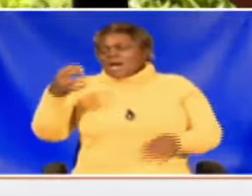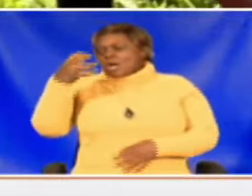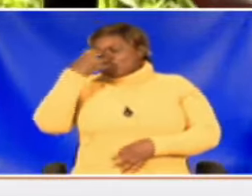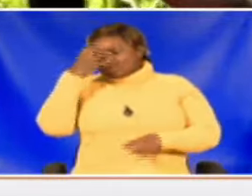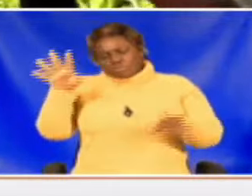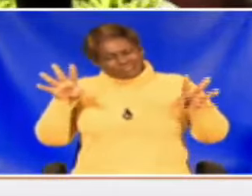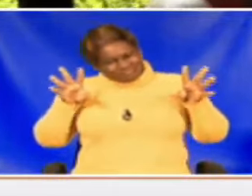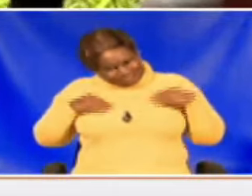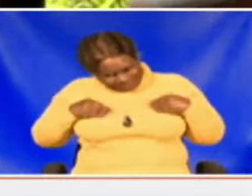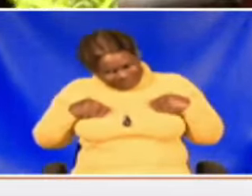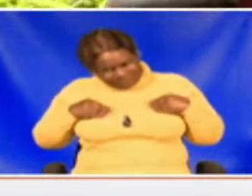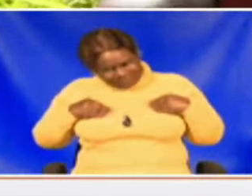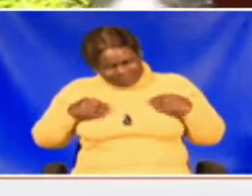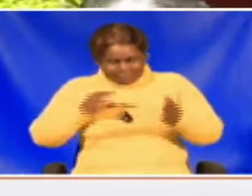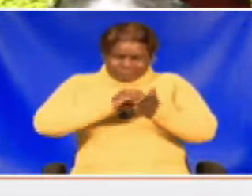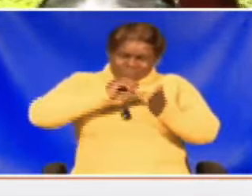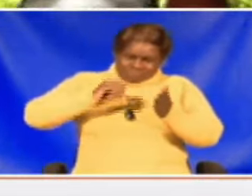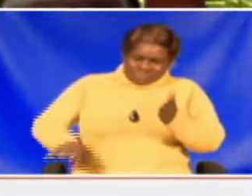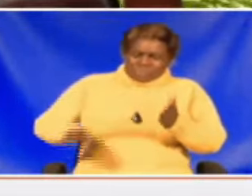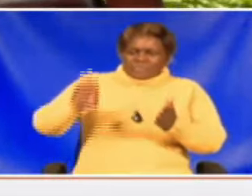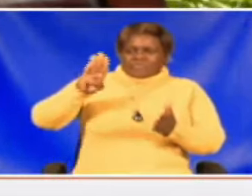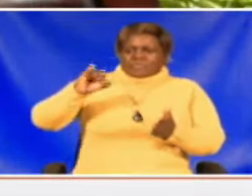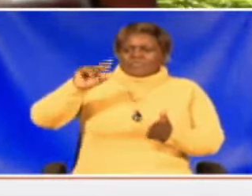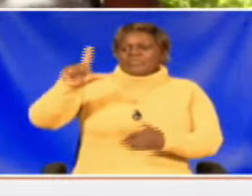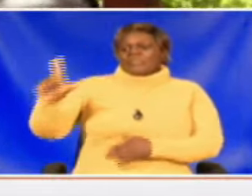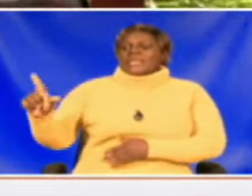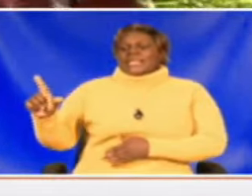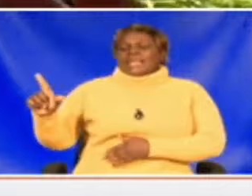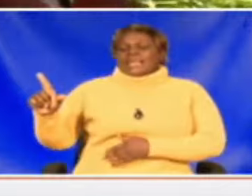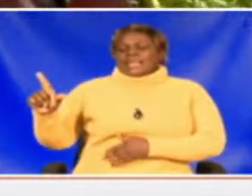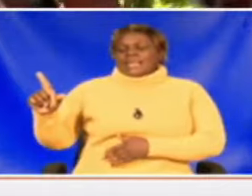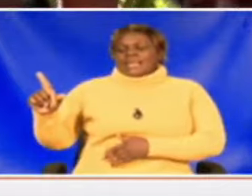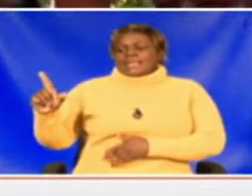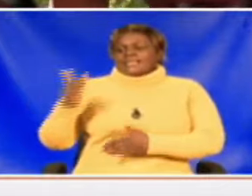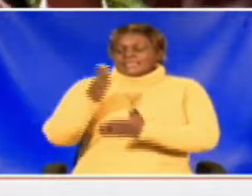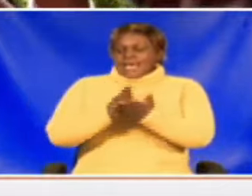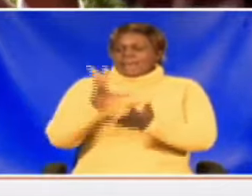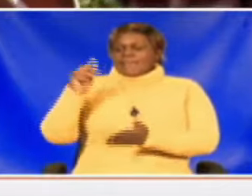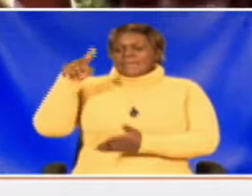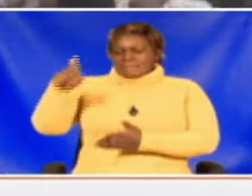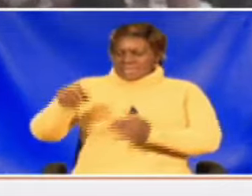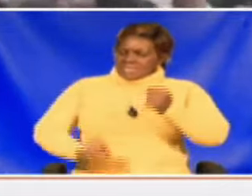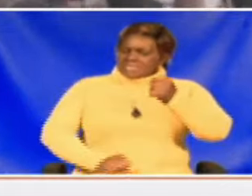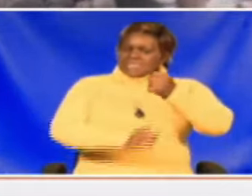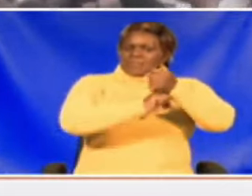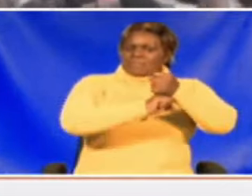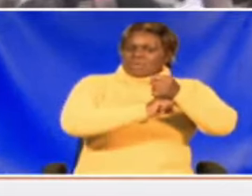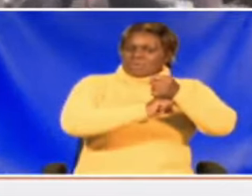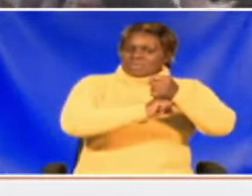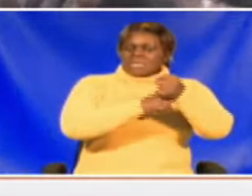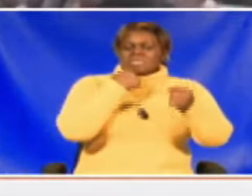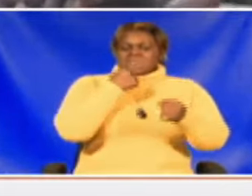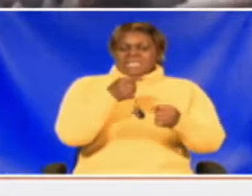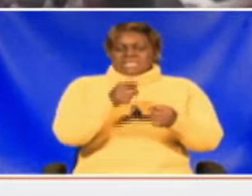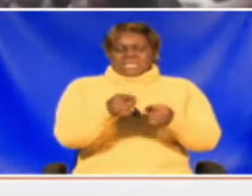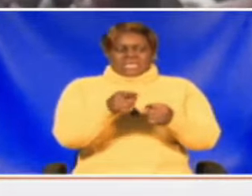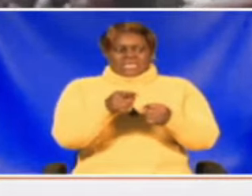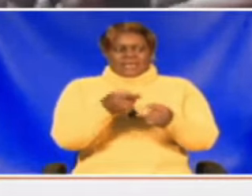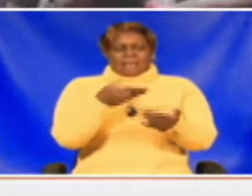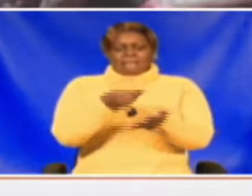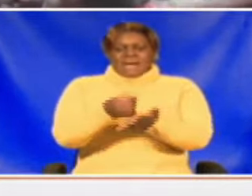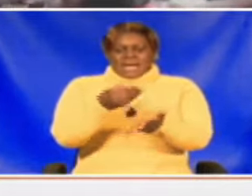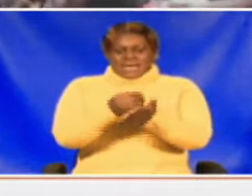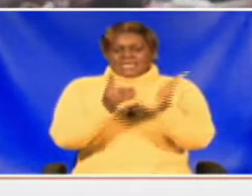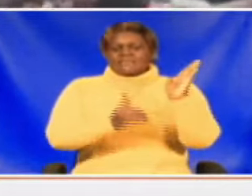Ruto alisalimu amri na kufutilia mbali mswada huo ambao baadhi ya wabunge waliunga mkono wakisema ulikuwa kuleta fedha